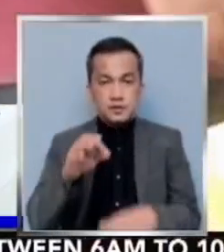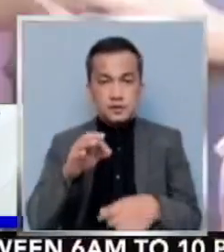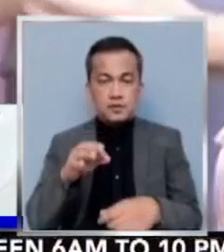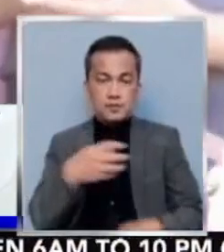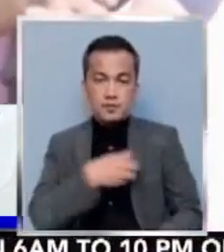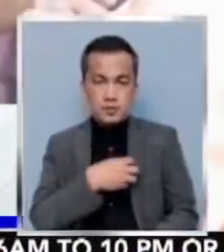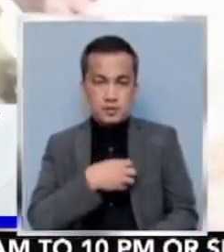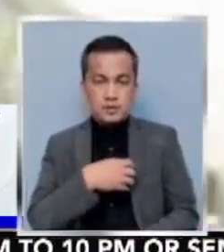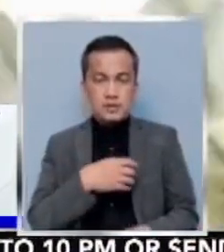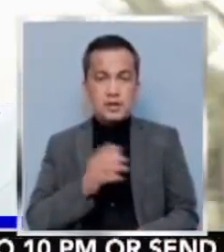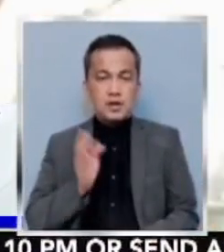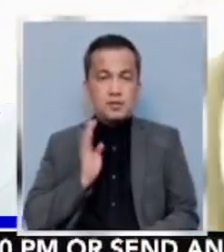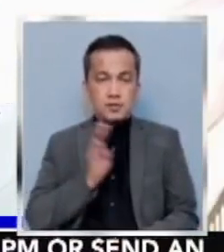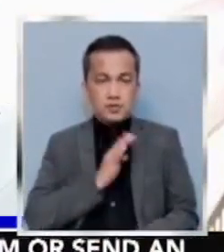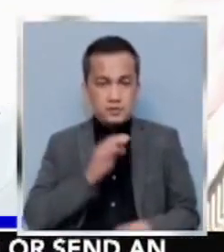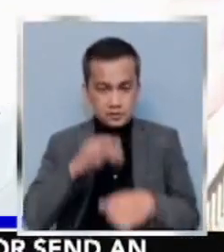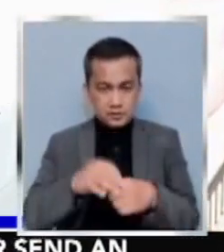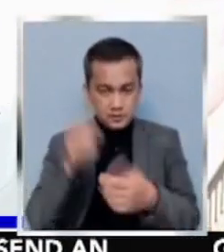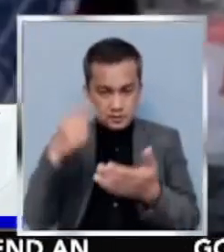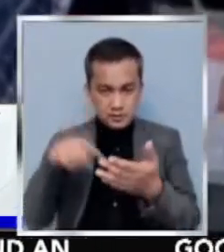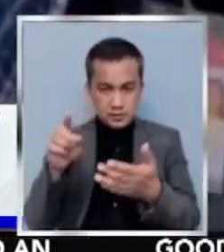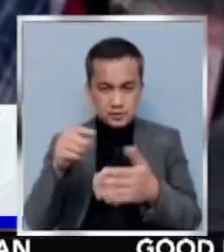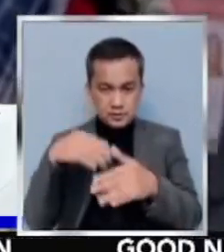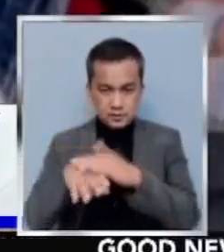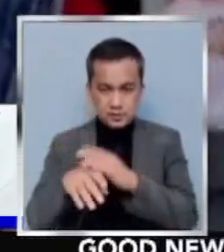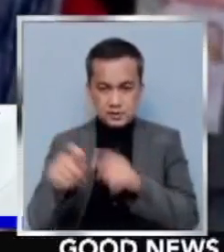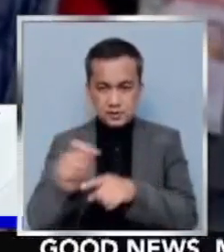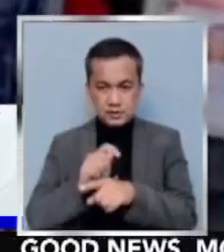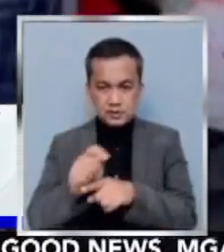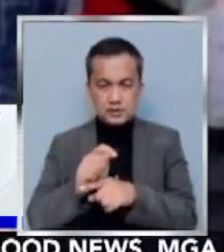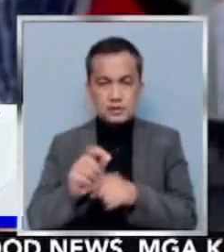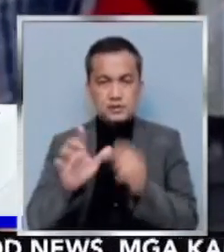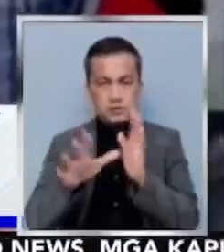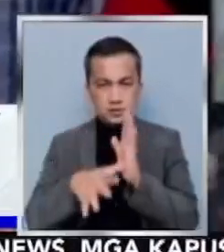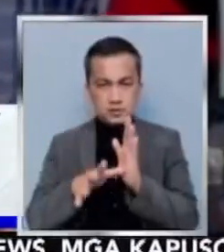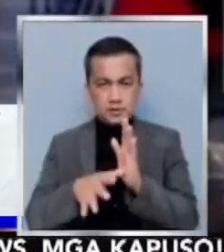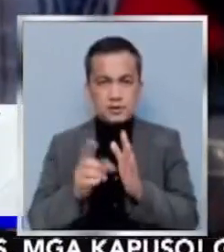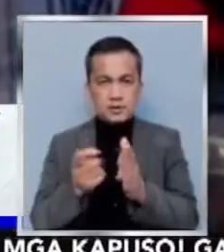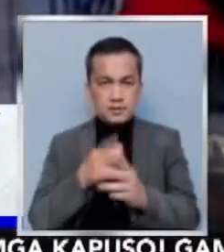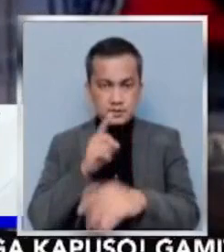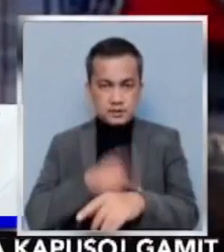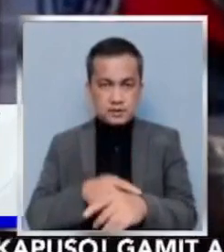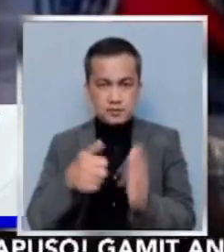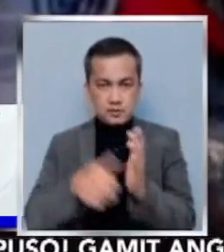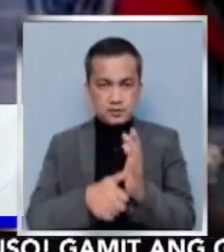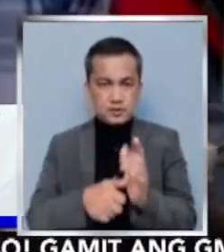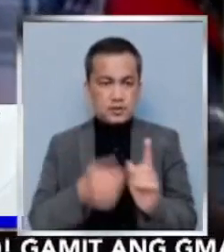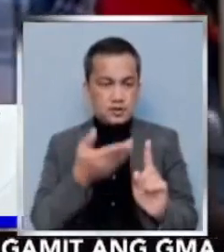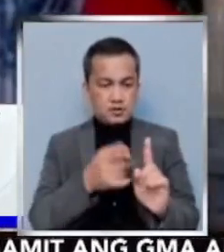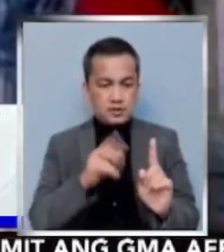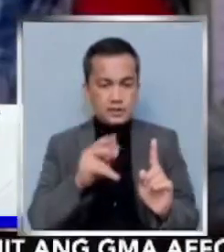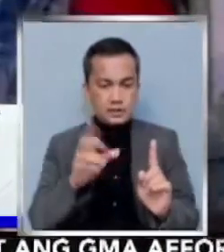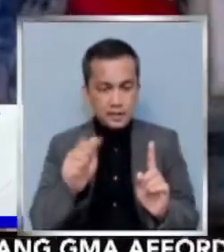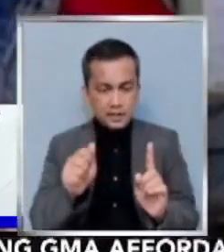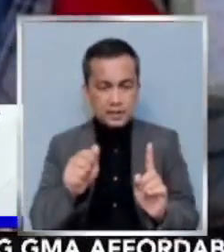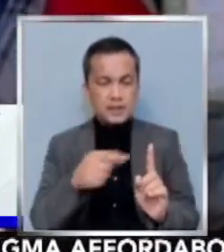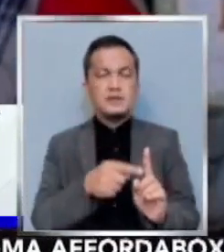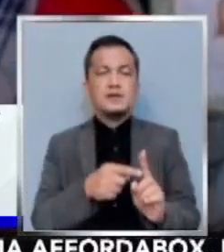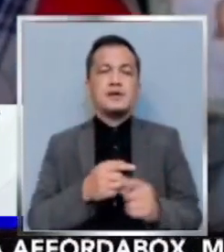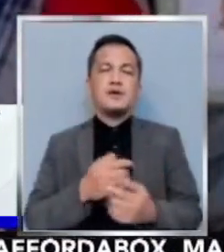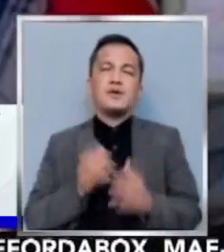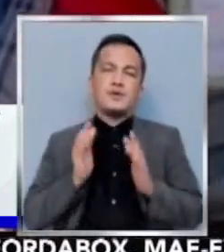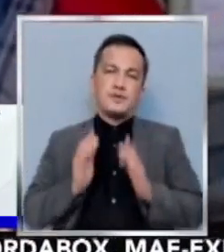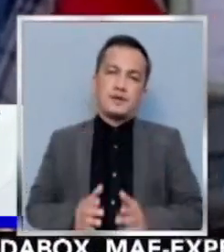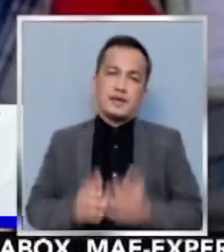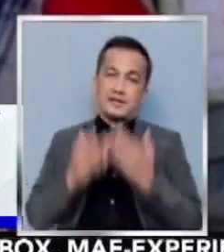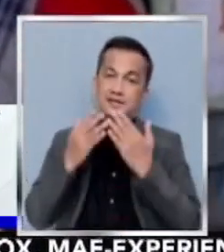Inspectors matapos sumailalim sa training ng COMELEC. Ang first-time voter na si Nuraina Abdul Karim, laking pasasalamat dahil